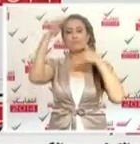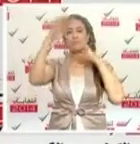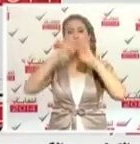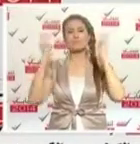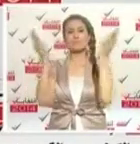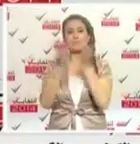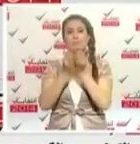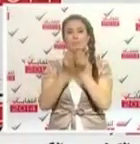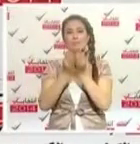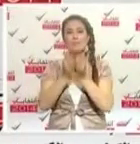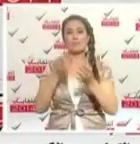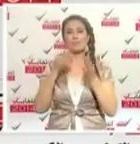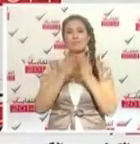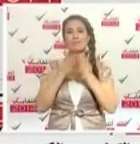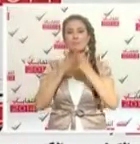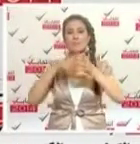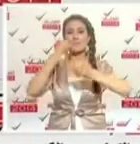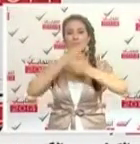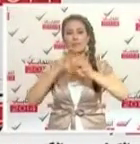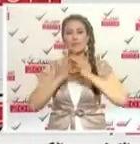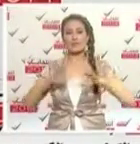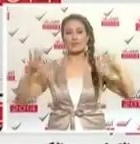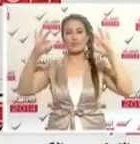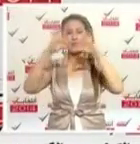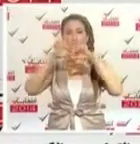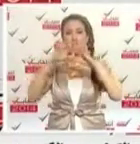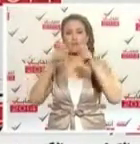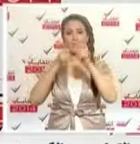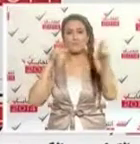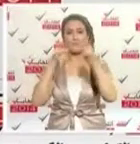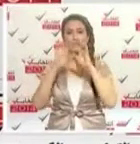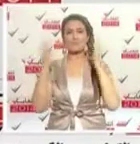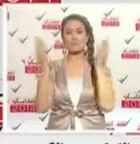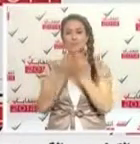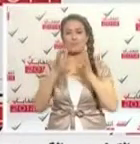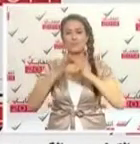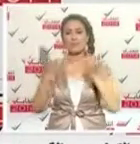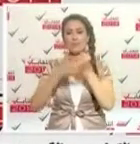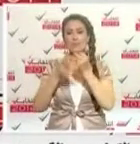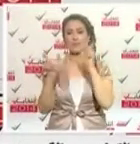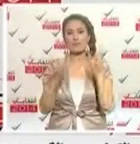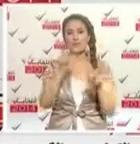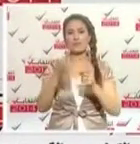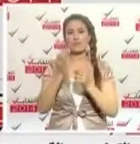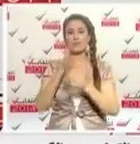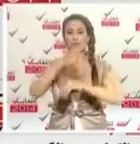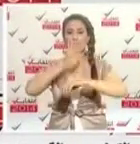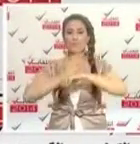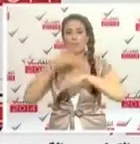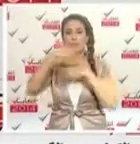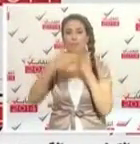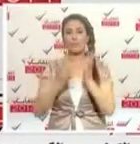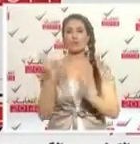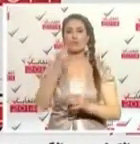والخارجي، ودفع نسق التسجيل العقاري للأراضي الفلاحية بالجهة وتخليص الرسوم العقارية من الجمود، إقامة مركب